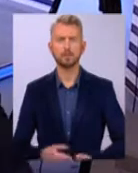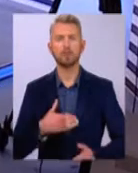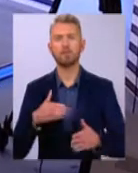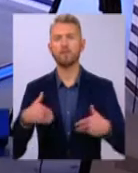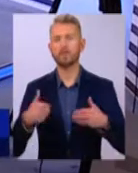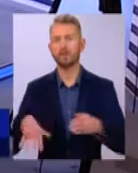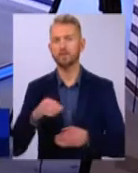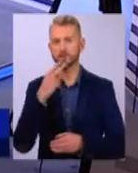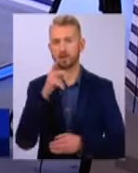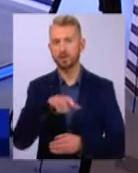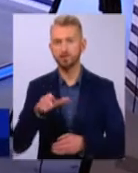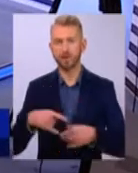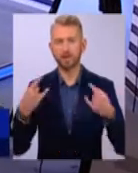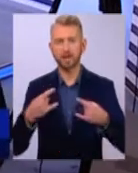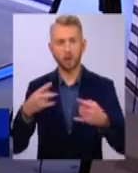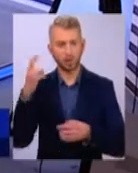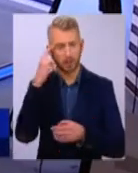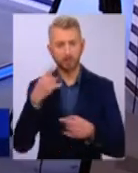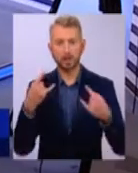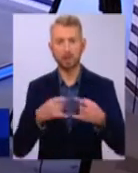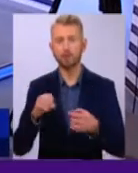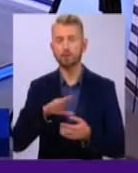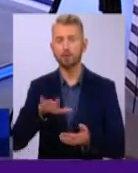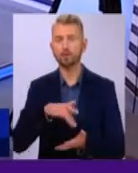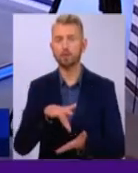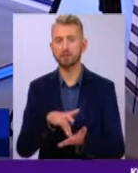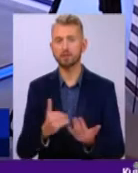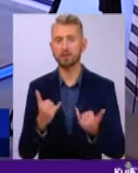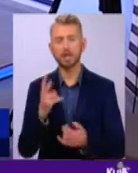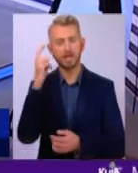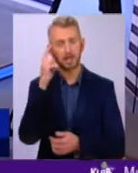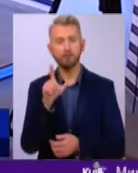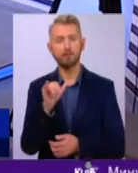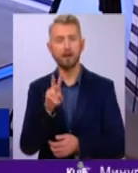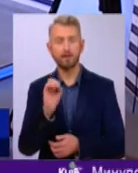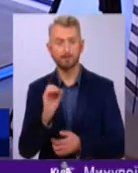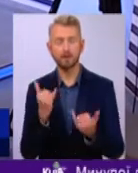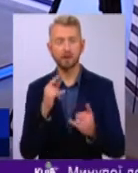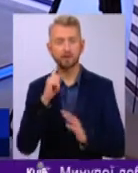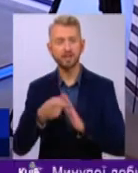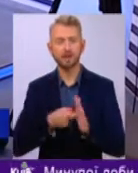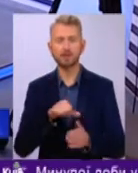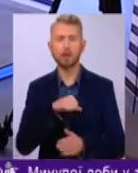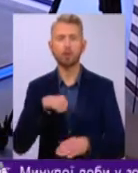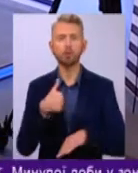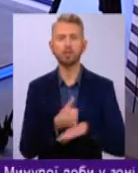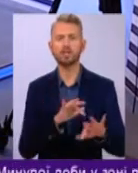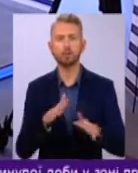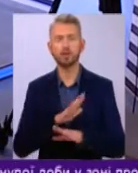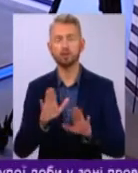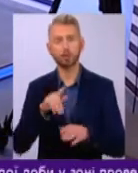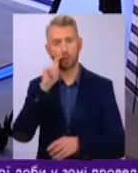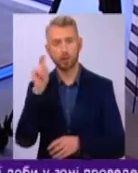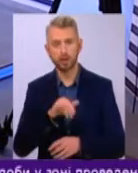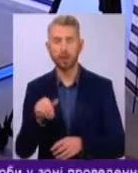Мої вітання усім глядачам телеканалу «Київ», каналу «Європейського міста». В ефірі «Київ Лайф». І за мить ви дізнаєтесь найголовніші події не лише